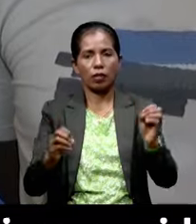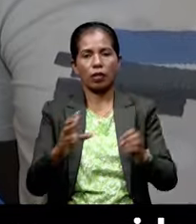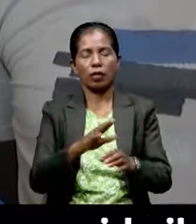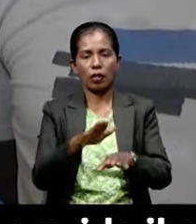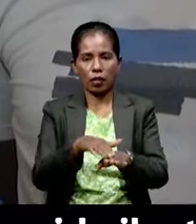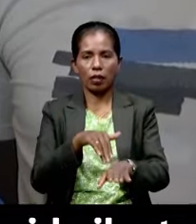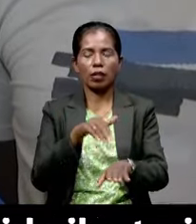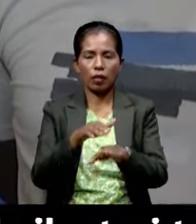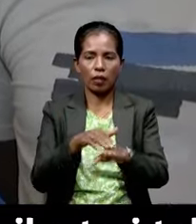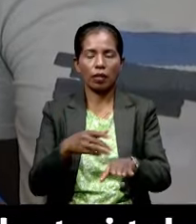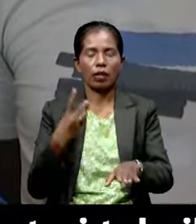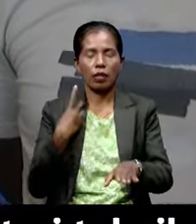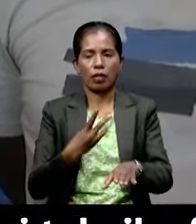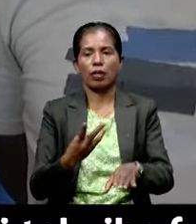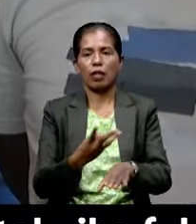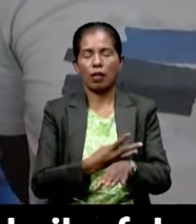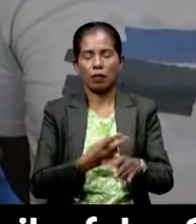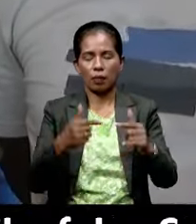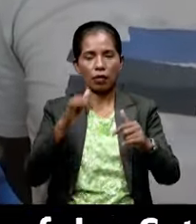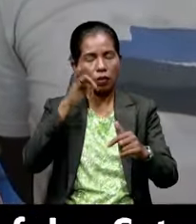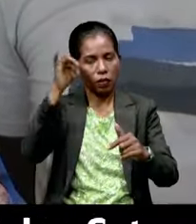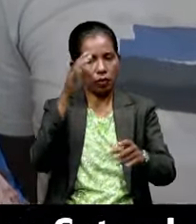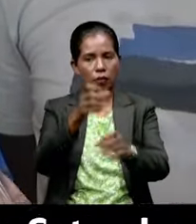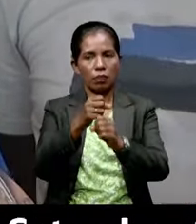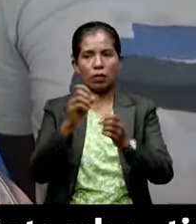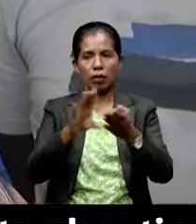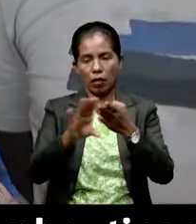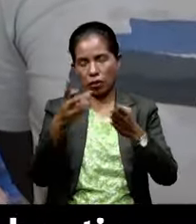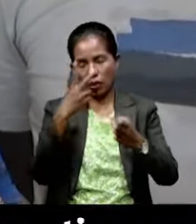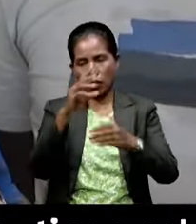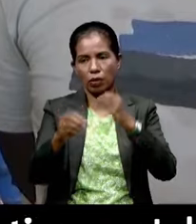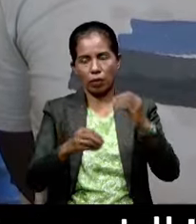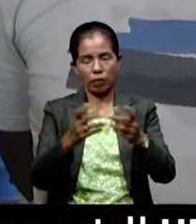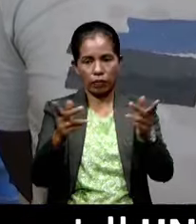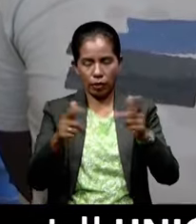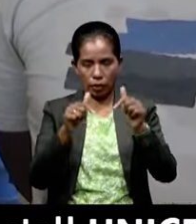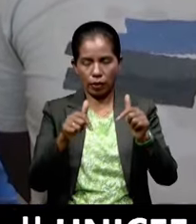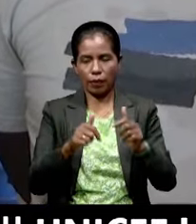nem nem nem o fim, o sexto ano de espaço para reabilitar e cantar também.